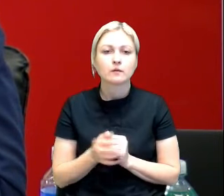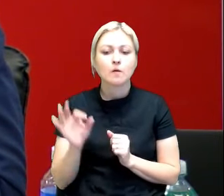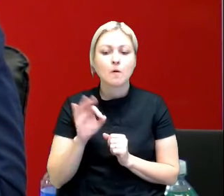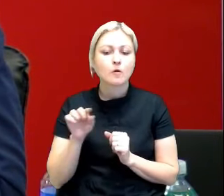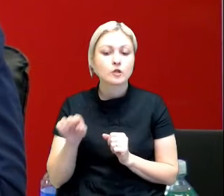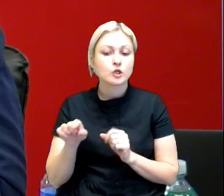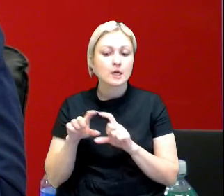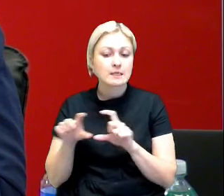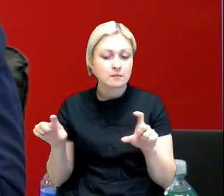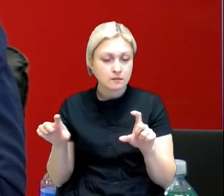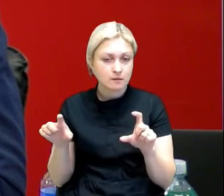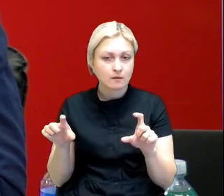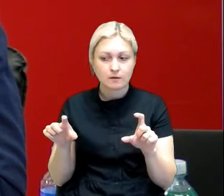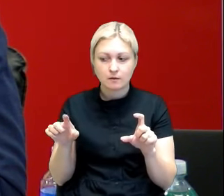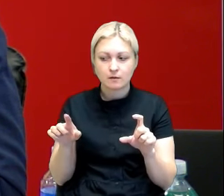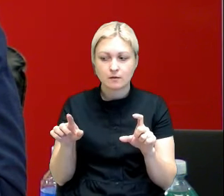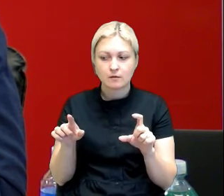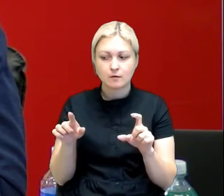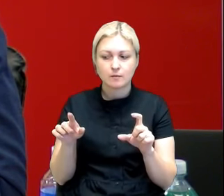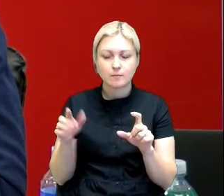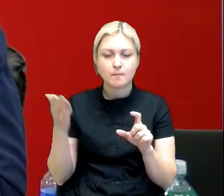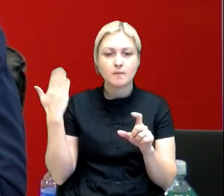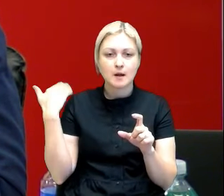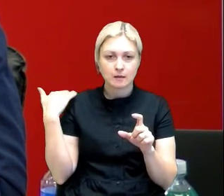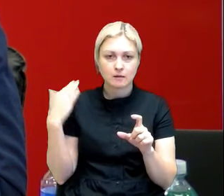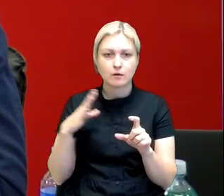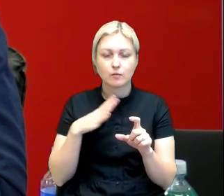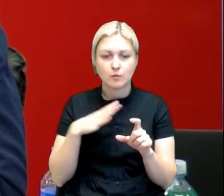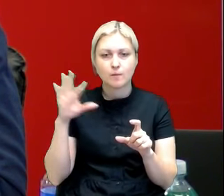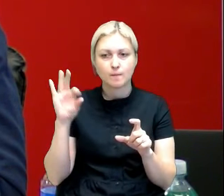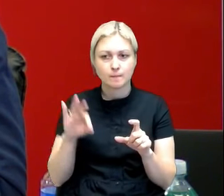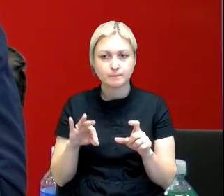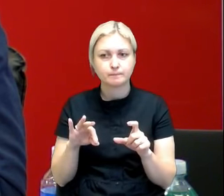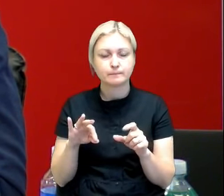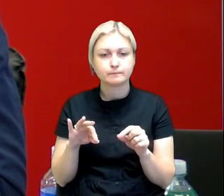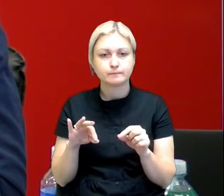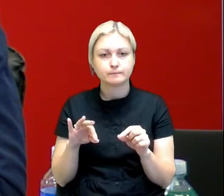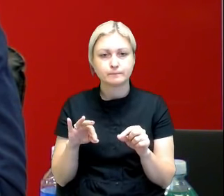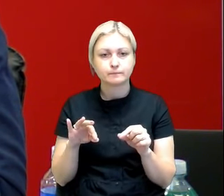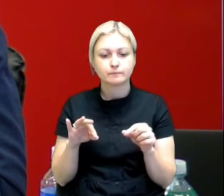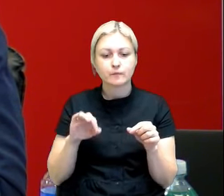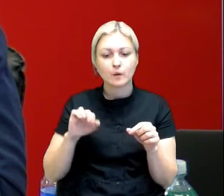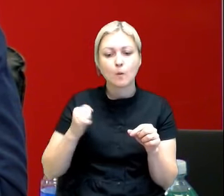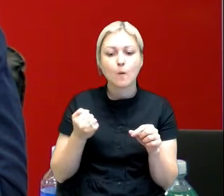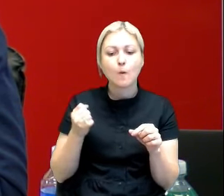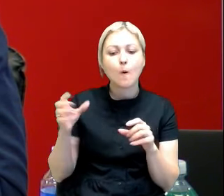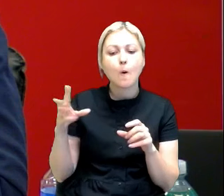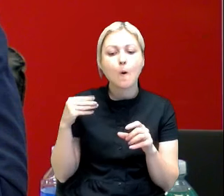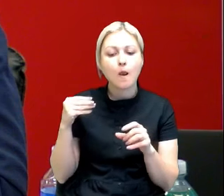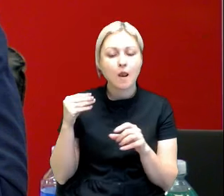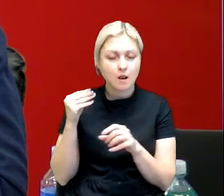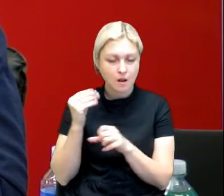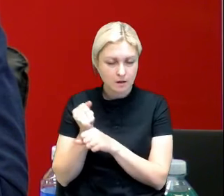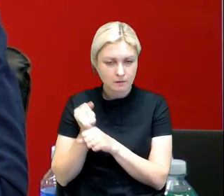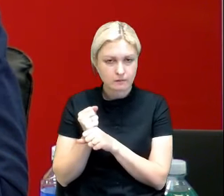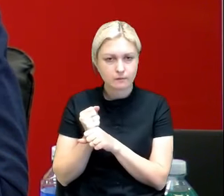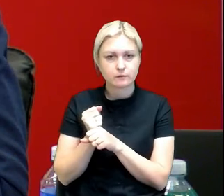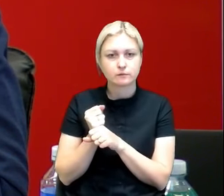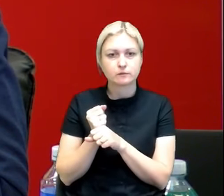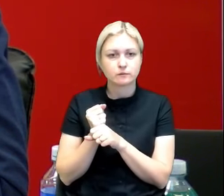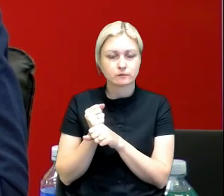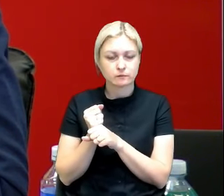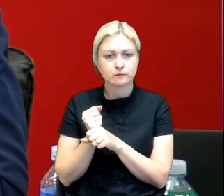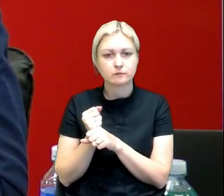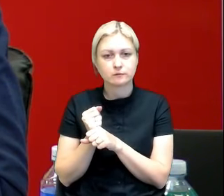jog praeityje dažnu atveju nuo kolegų užduodamų pakankamai sunkių klausimų